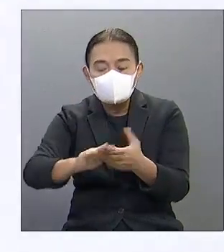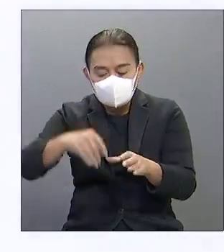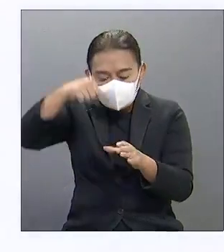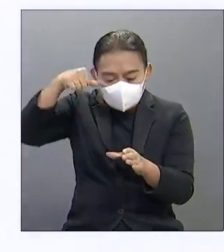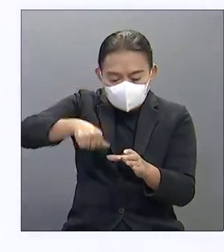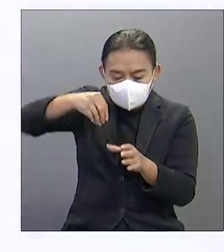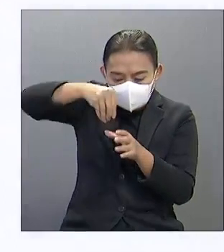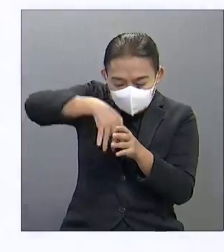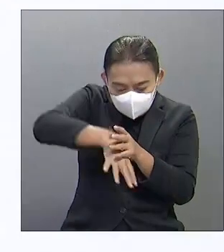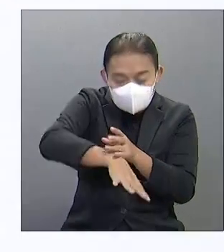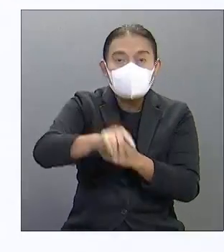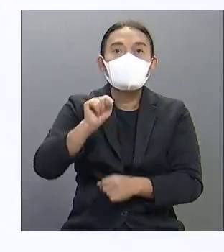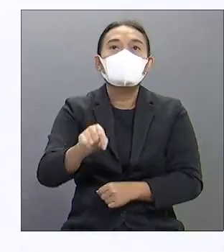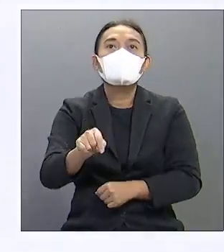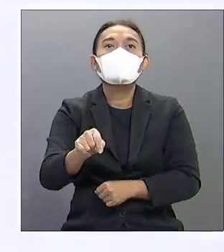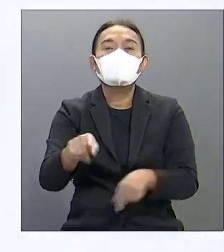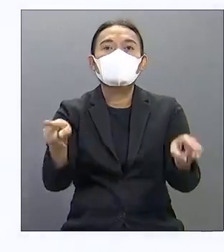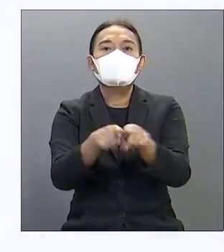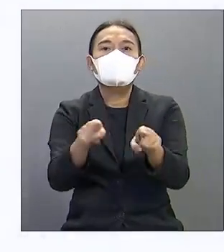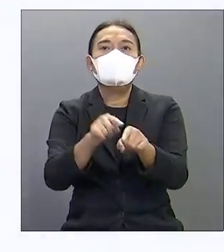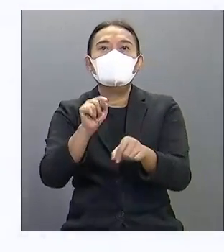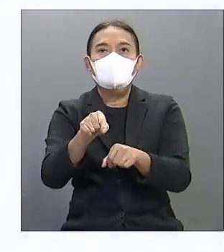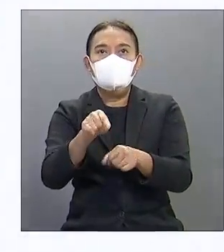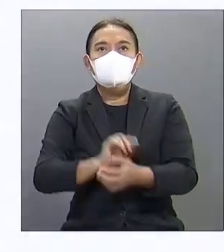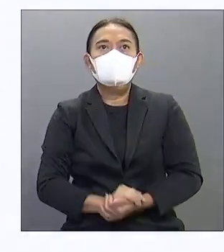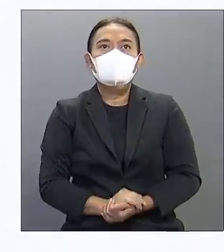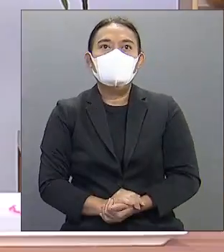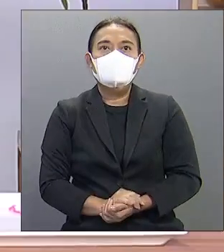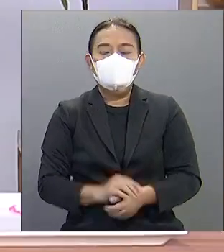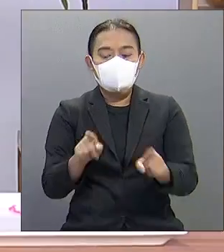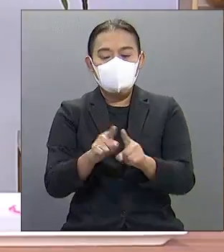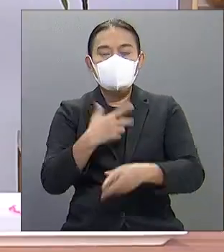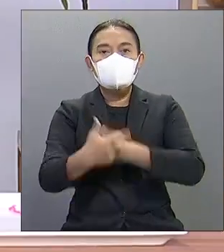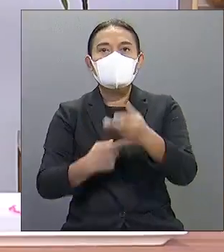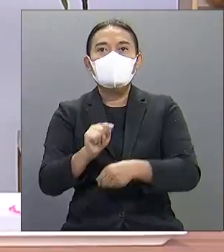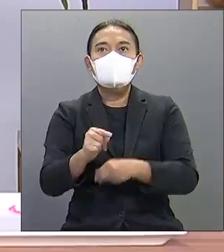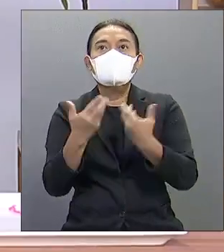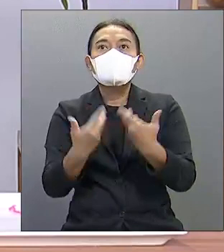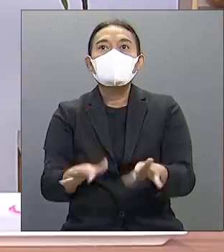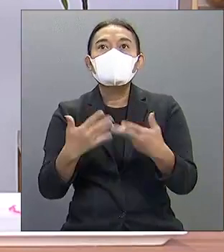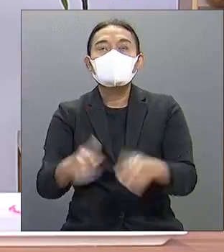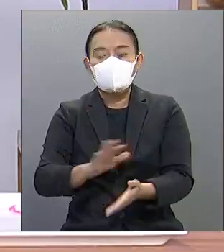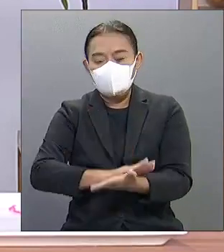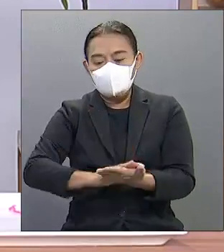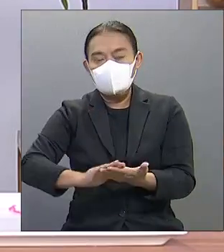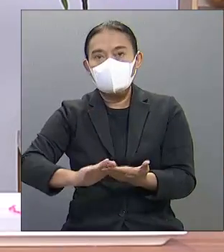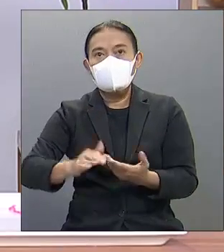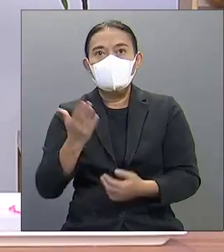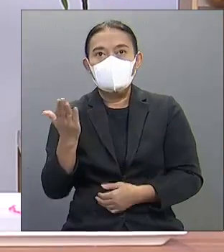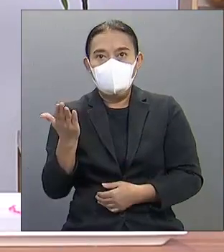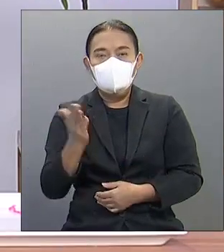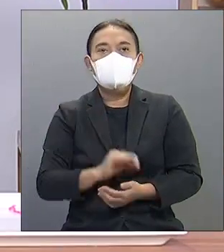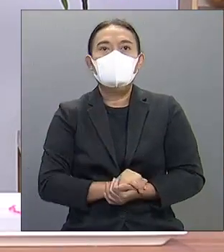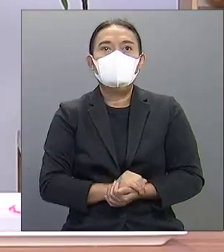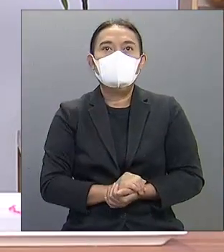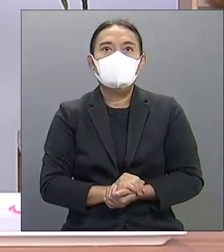ากดชักโครกเป็นลักษณะเดียวกับเจลแฟนซีที่มีอยู่ในท้องตลาดเลยนะคะเสร็จเรียบร้อยแล้วนะคะสำหรับเจลแฟนซีดับกลิ่นชักโคร